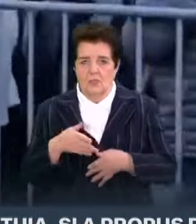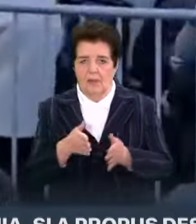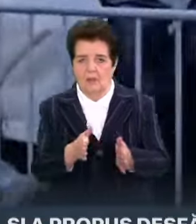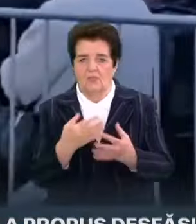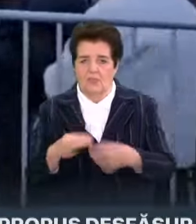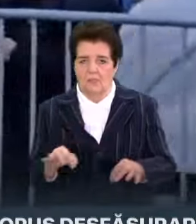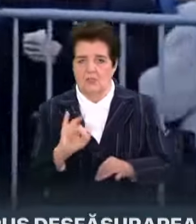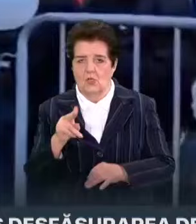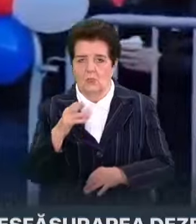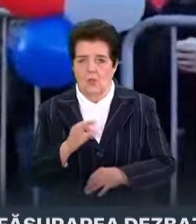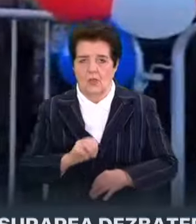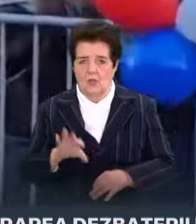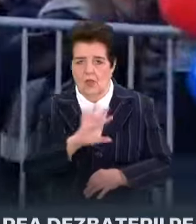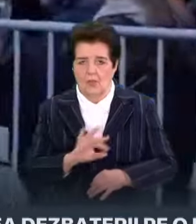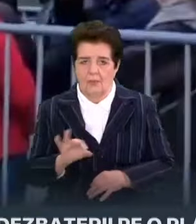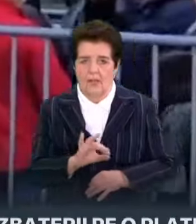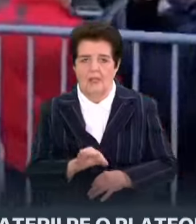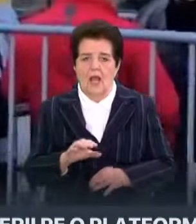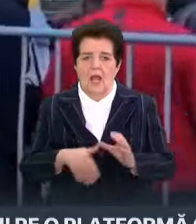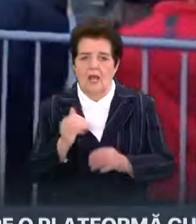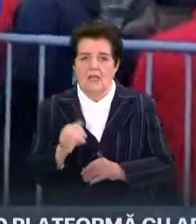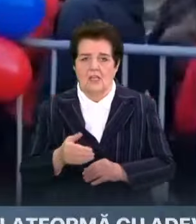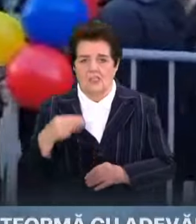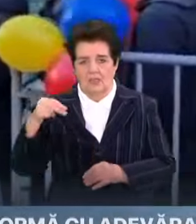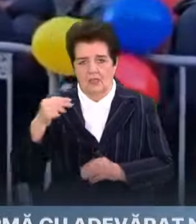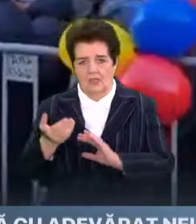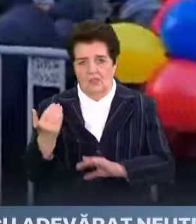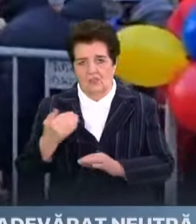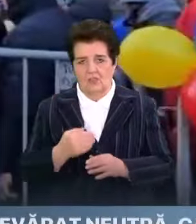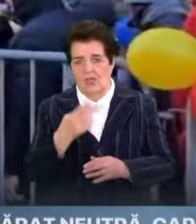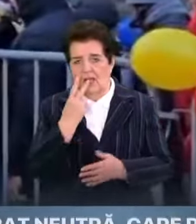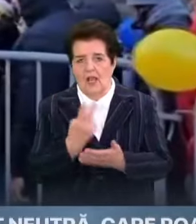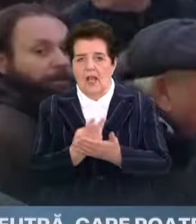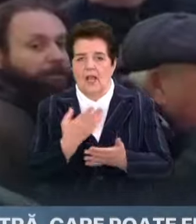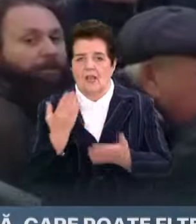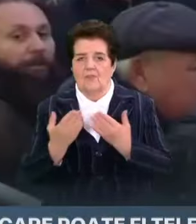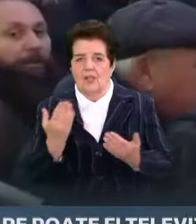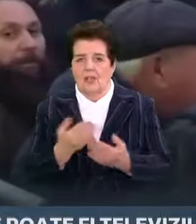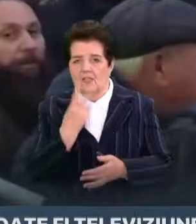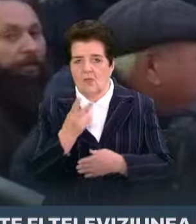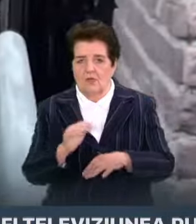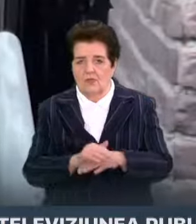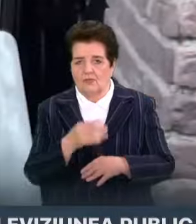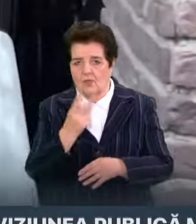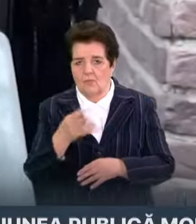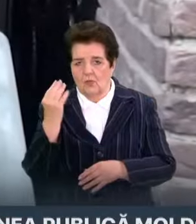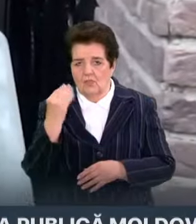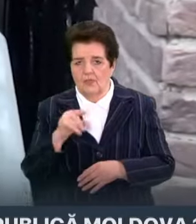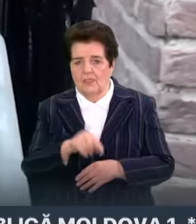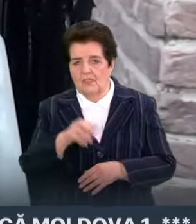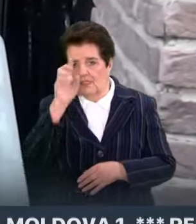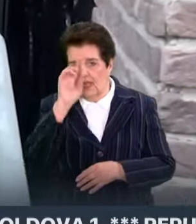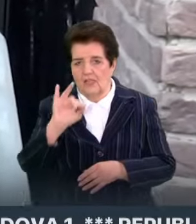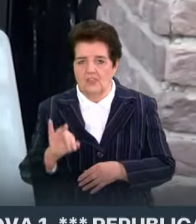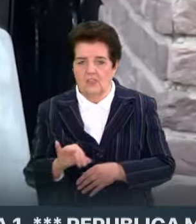și pro-european. Alegerile prezidențiale recente și referendumul au demonstrat angajamentul ferm al moldovenilor, atât din țară cât